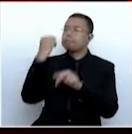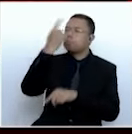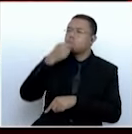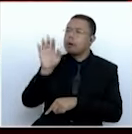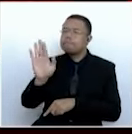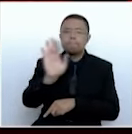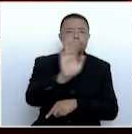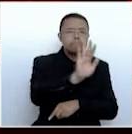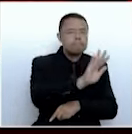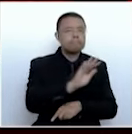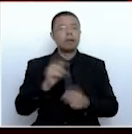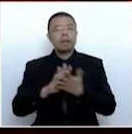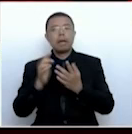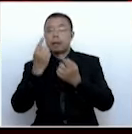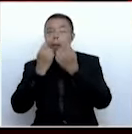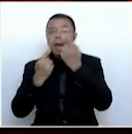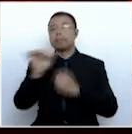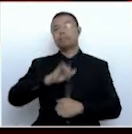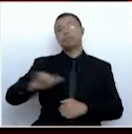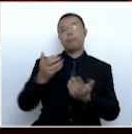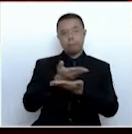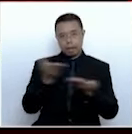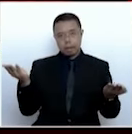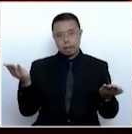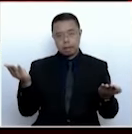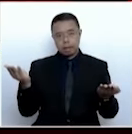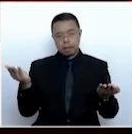mereka, bahkan menangis bersama mereka.